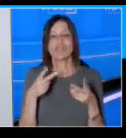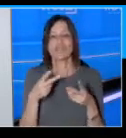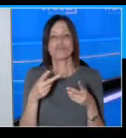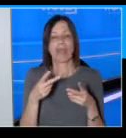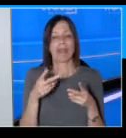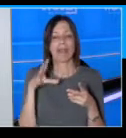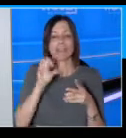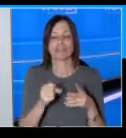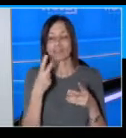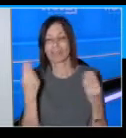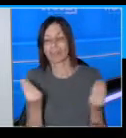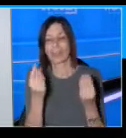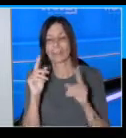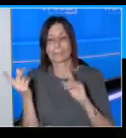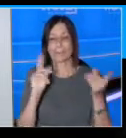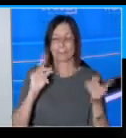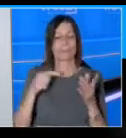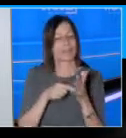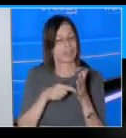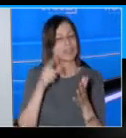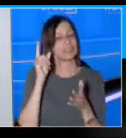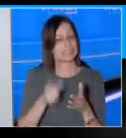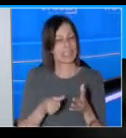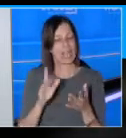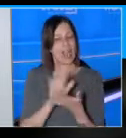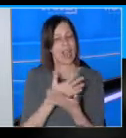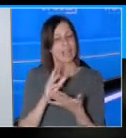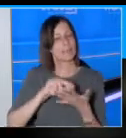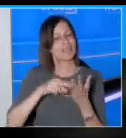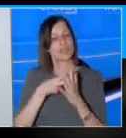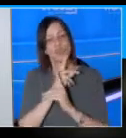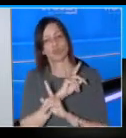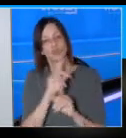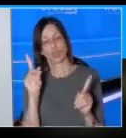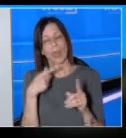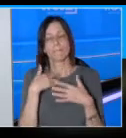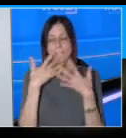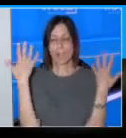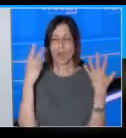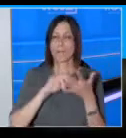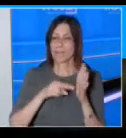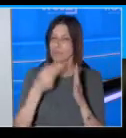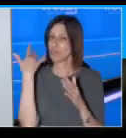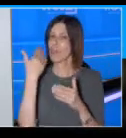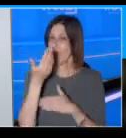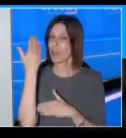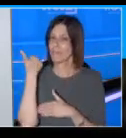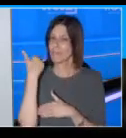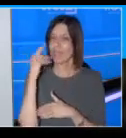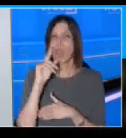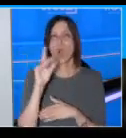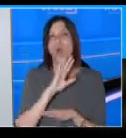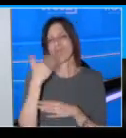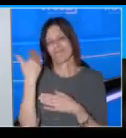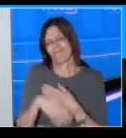משני הקצוות. כן. ולכן פה צריך לגבש מדיניות שונה. אין לי ספק שהמדיניות שהייתה קודם לא רק